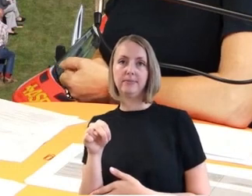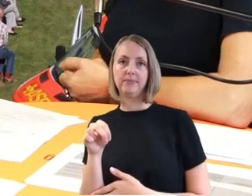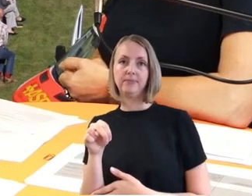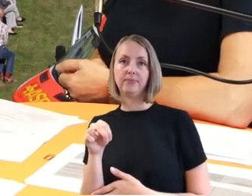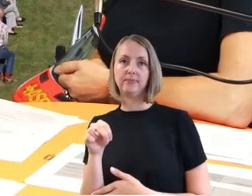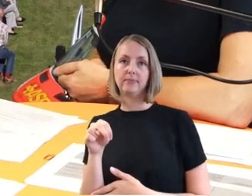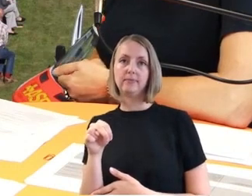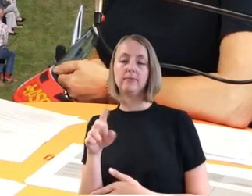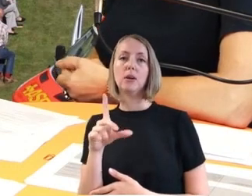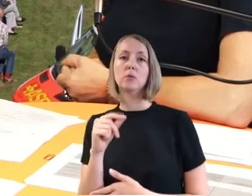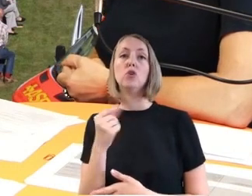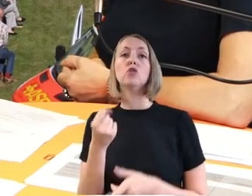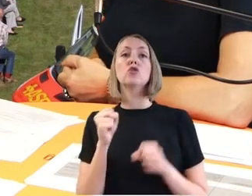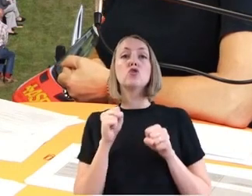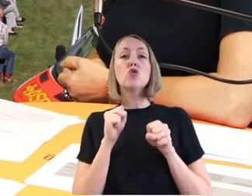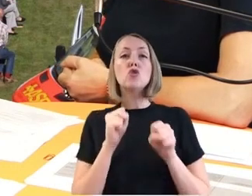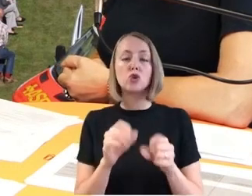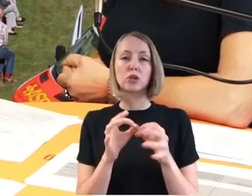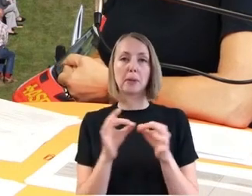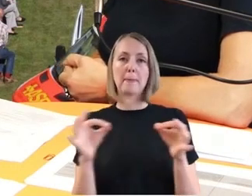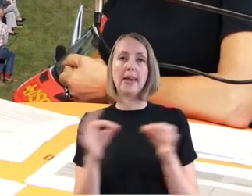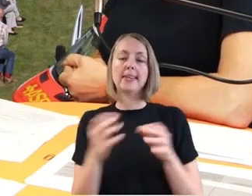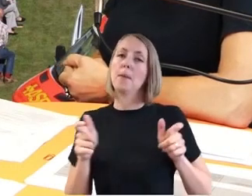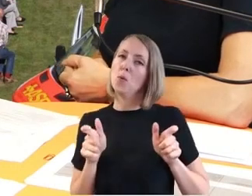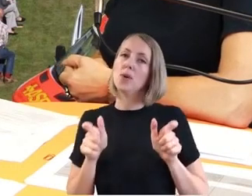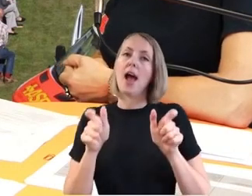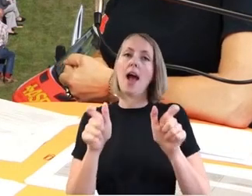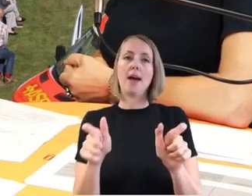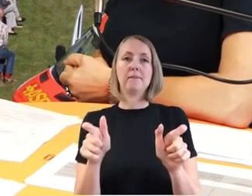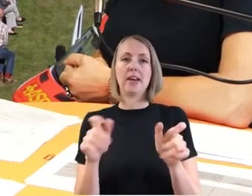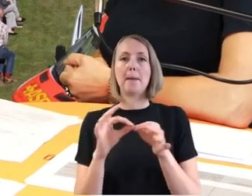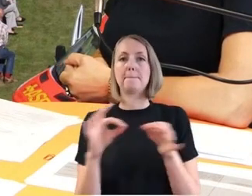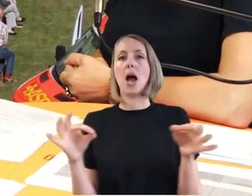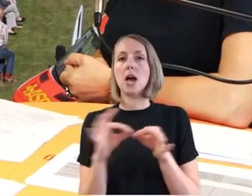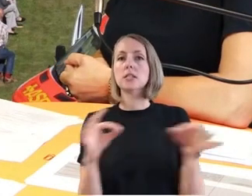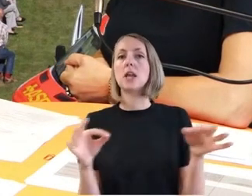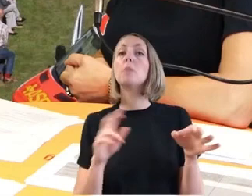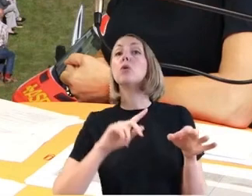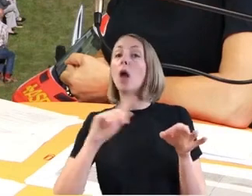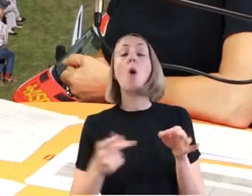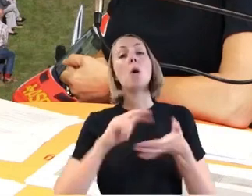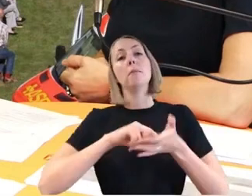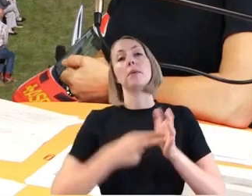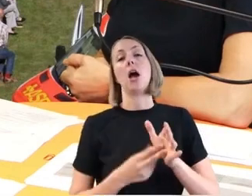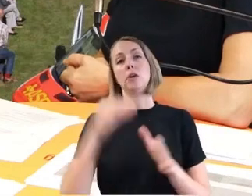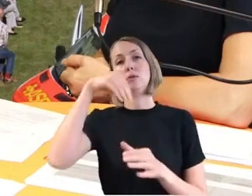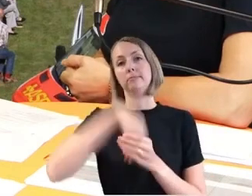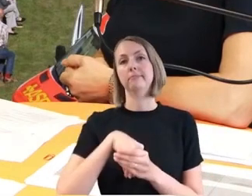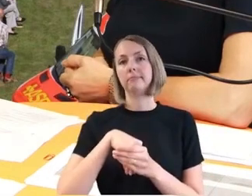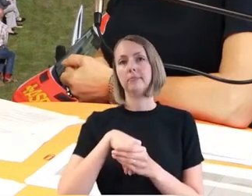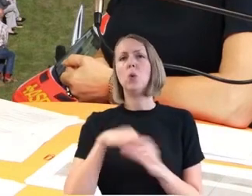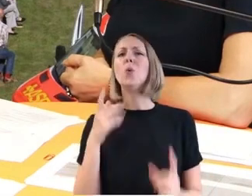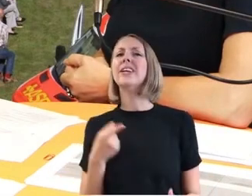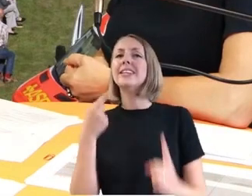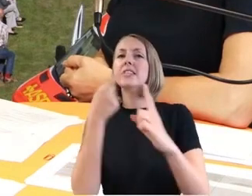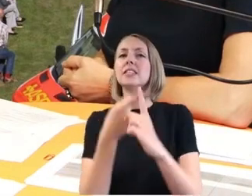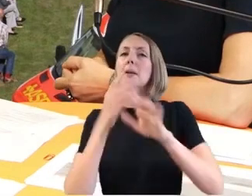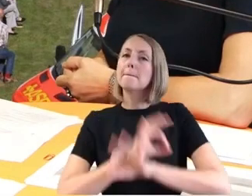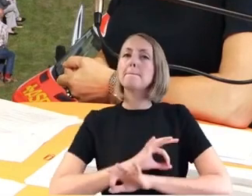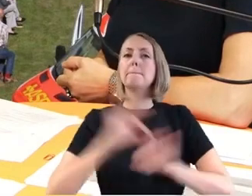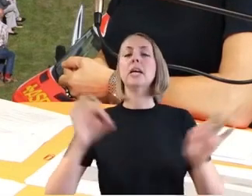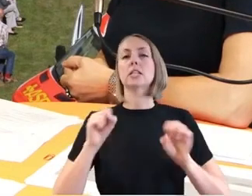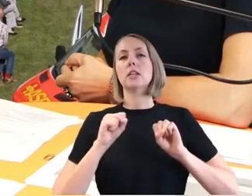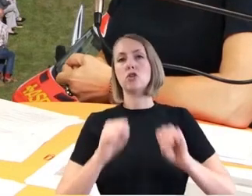schutz und abwehrmaßnahmen inklusive der planerischen aspekte mit dem ziel den bestmöglichen schutz der bevölkerung